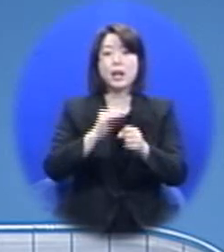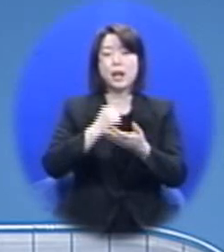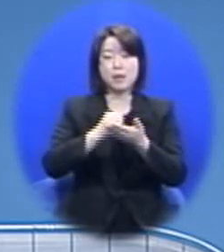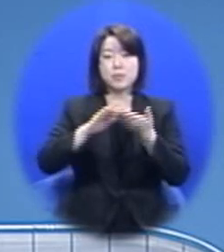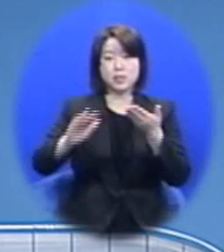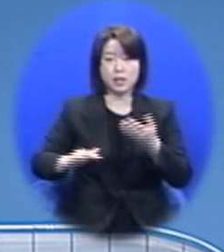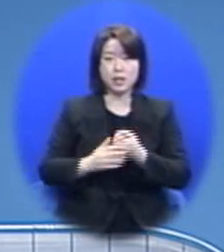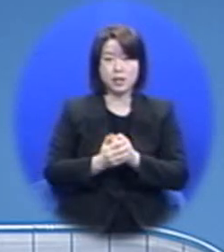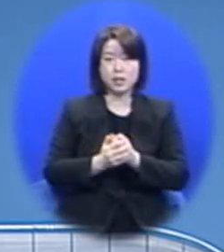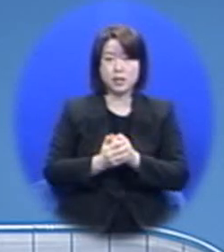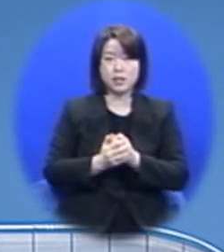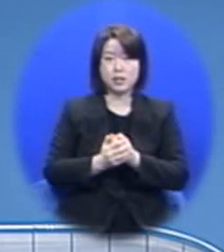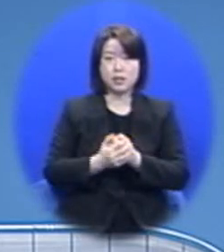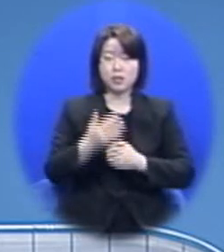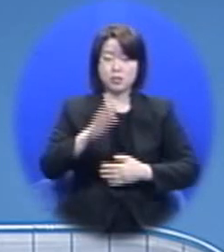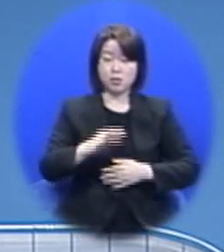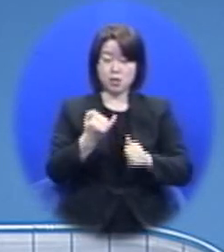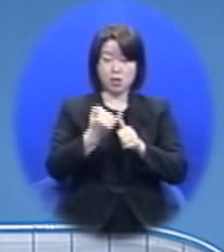아내는